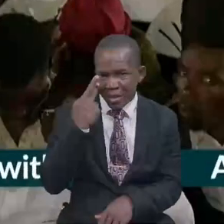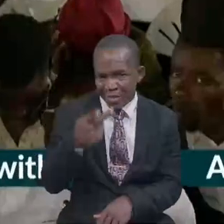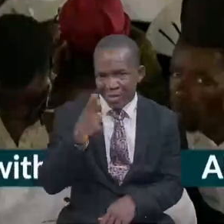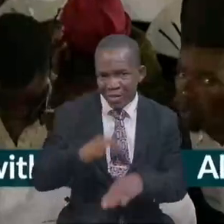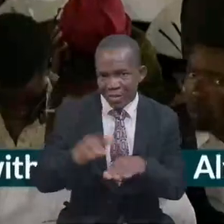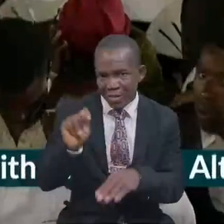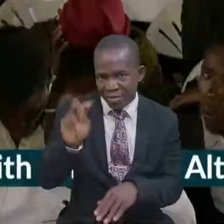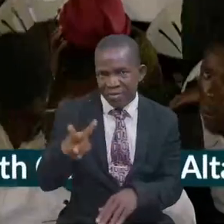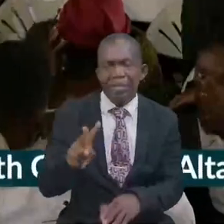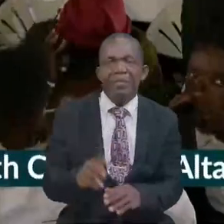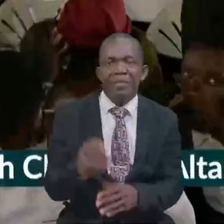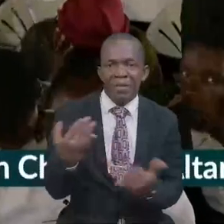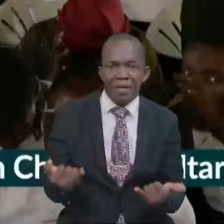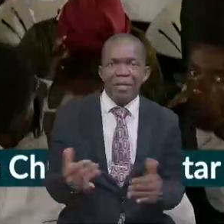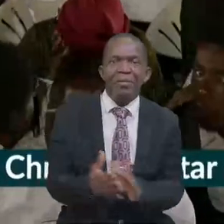français.